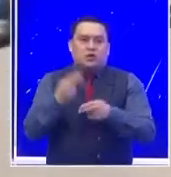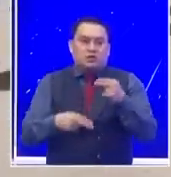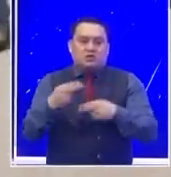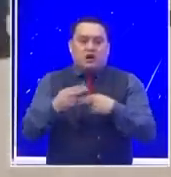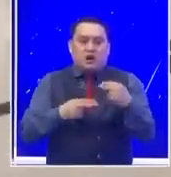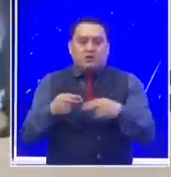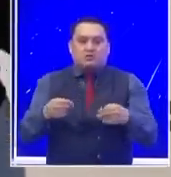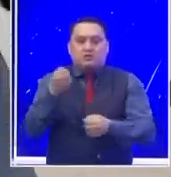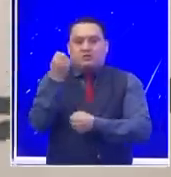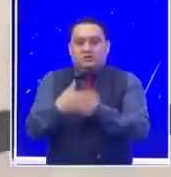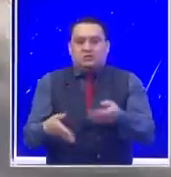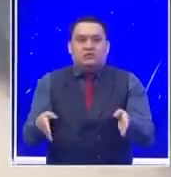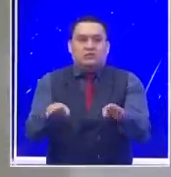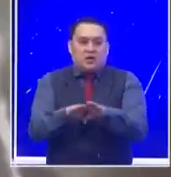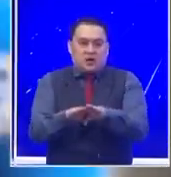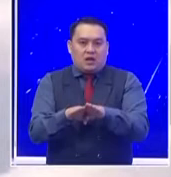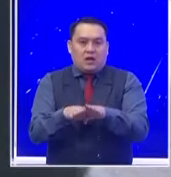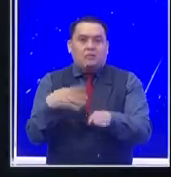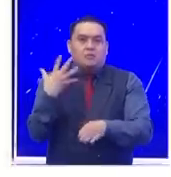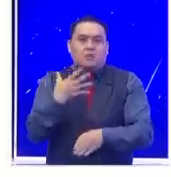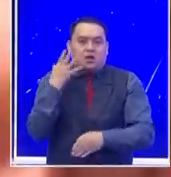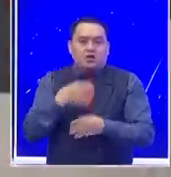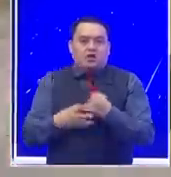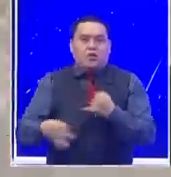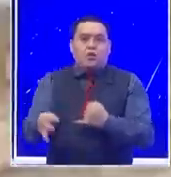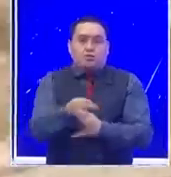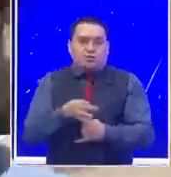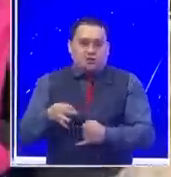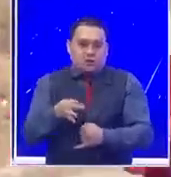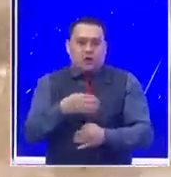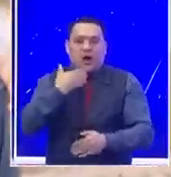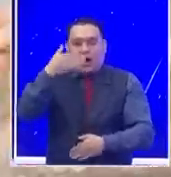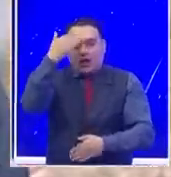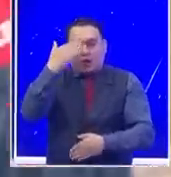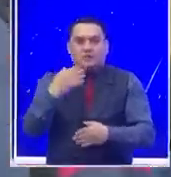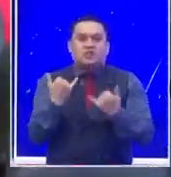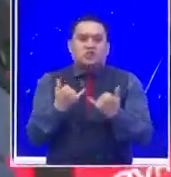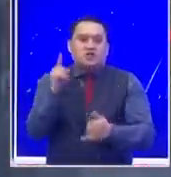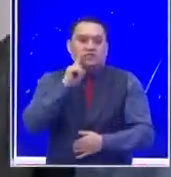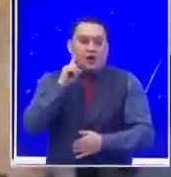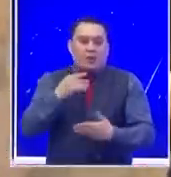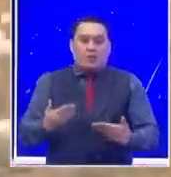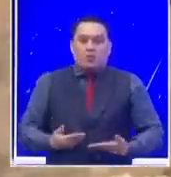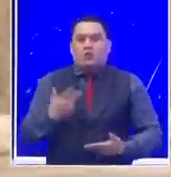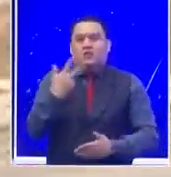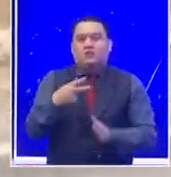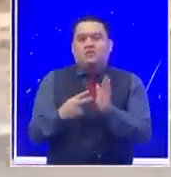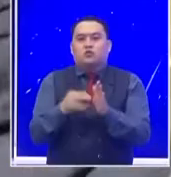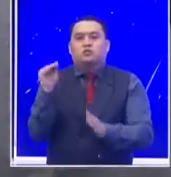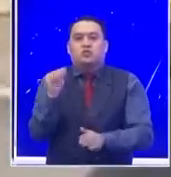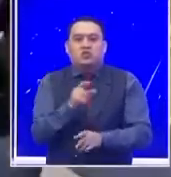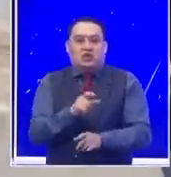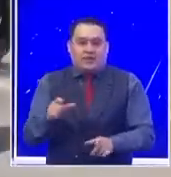закрытых центров для эмигрантов на 5 островах эгейского моря к лету сейчас лагерях которых живут более 38 тысяч